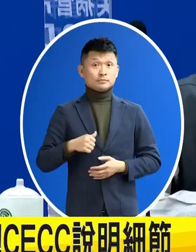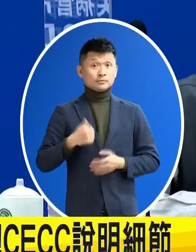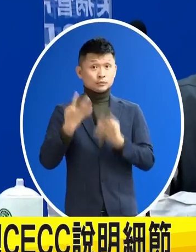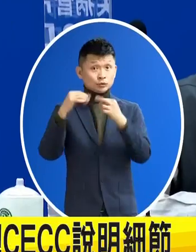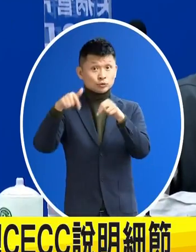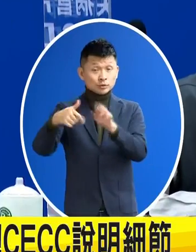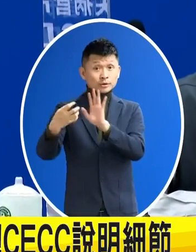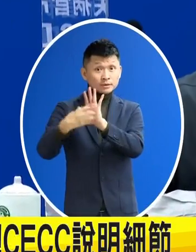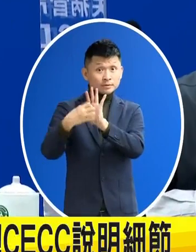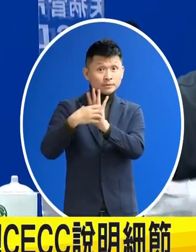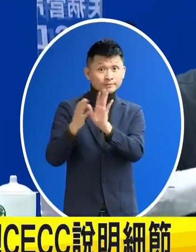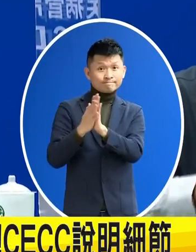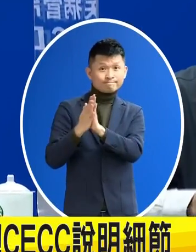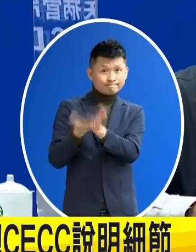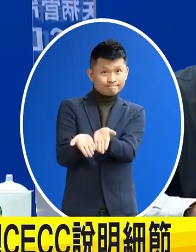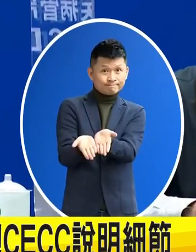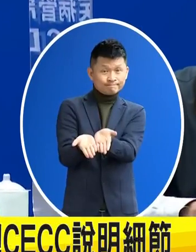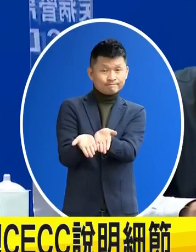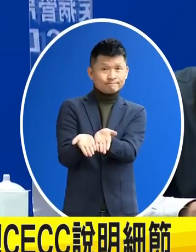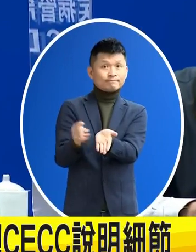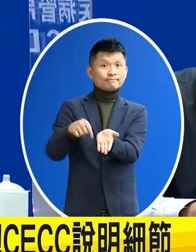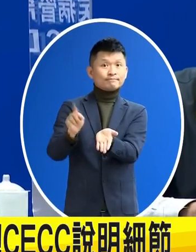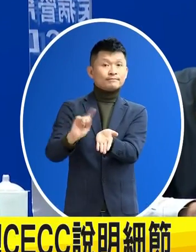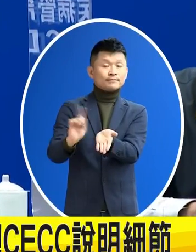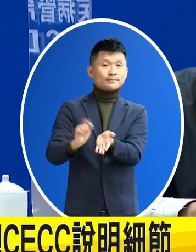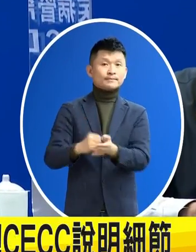子，摊开来就是一张